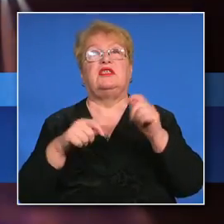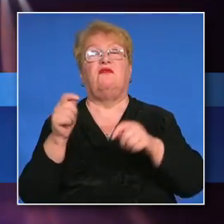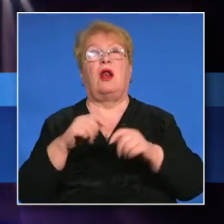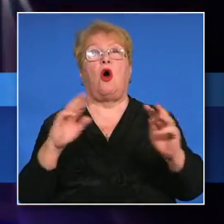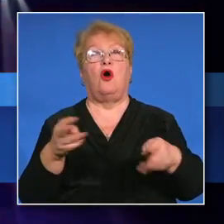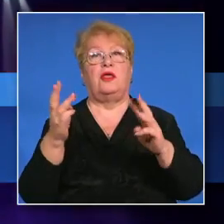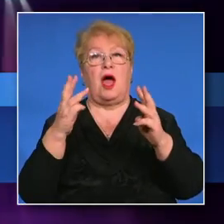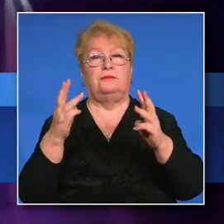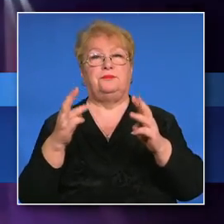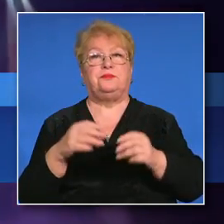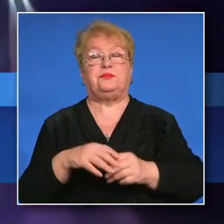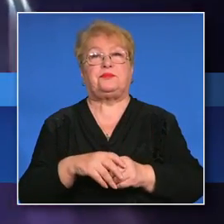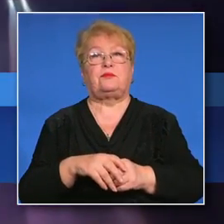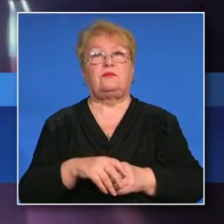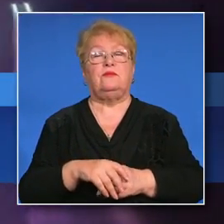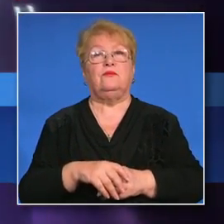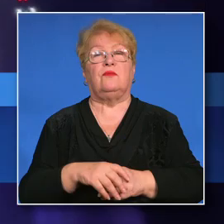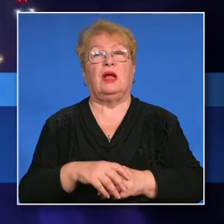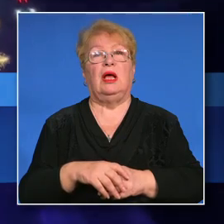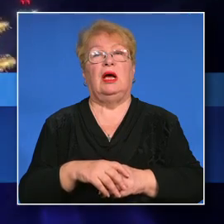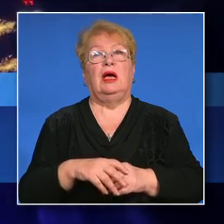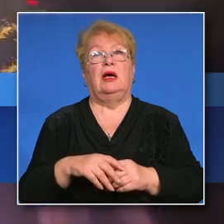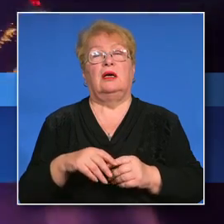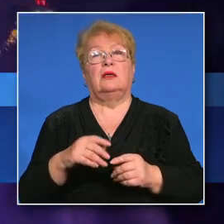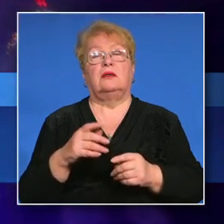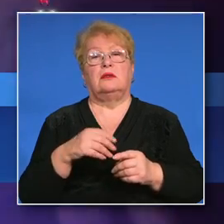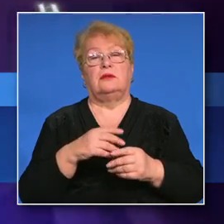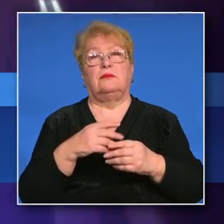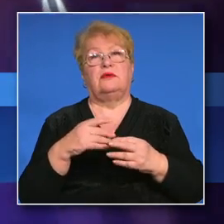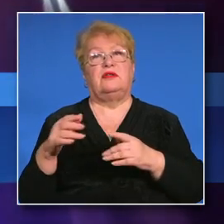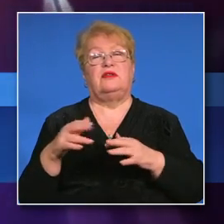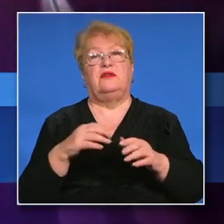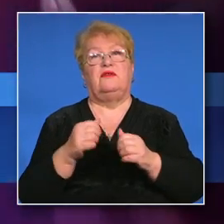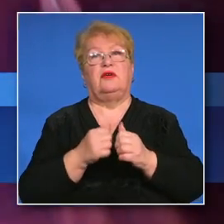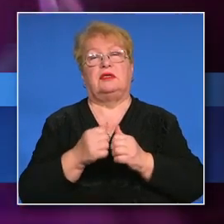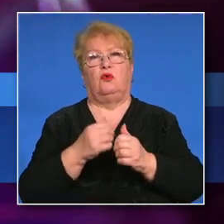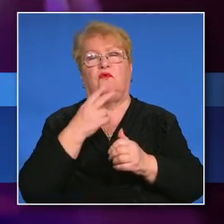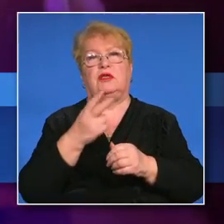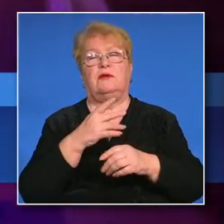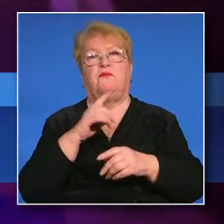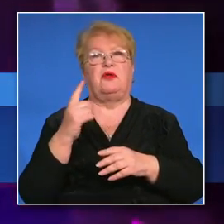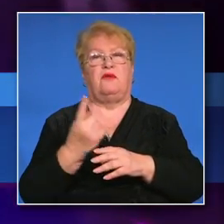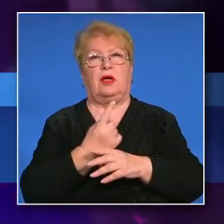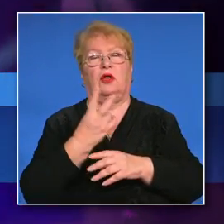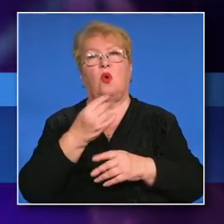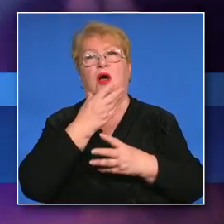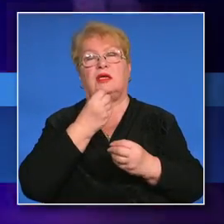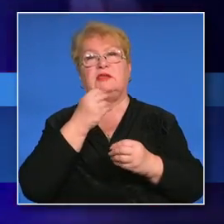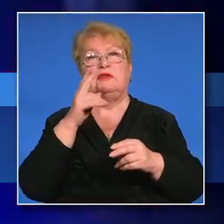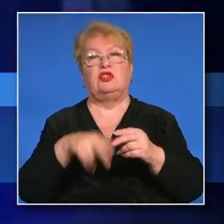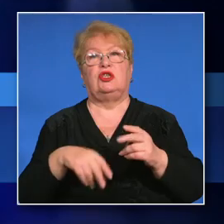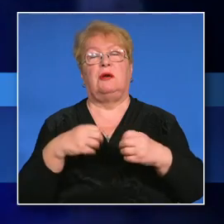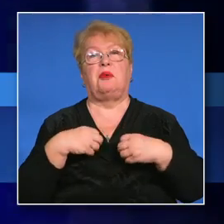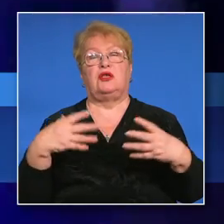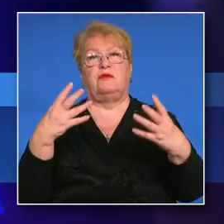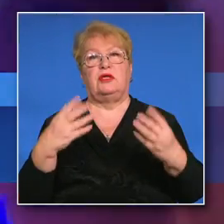воде показали флейбордисты из Москвы. Трюки на специальных досках с двигателем гомельчане увидели впервые. Ну а красивым завершением праздничного